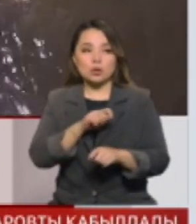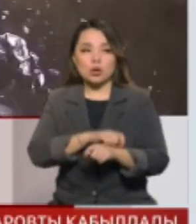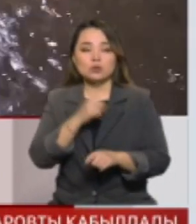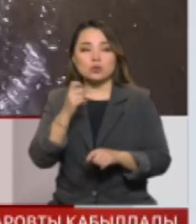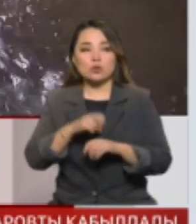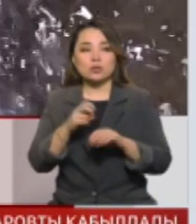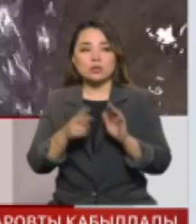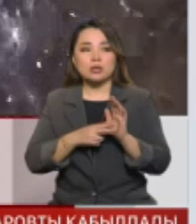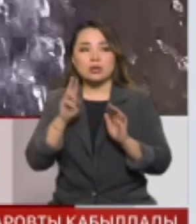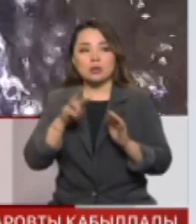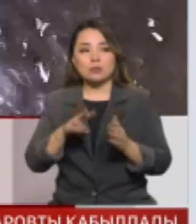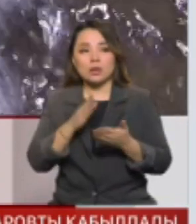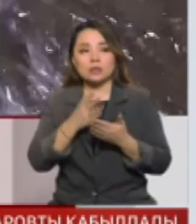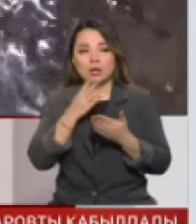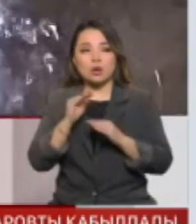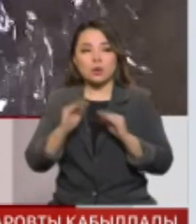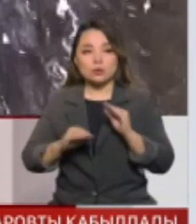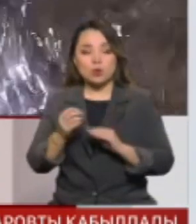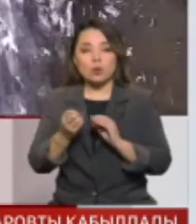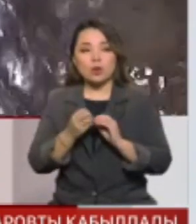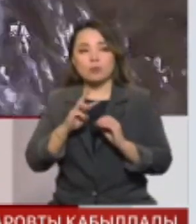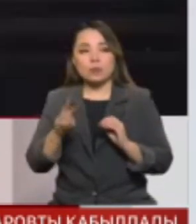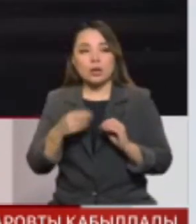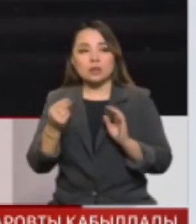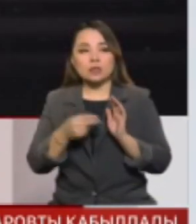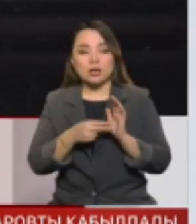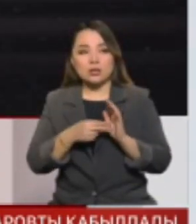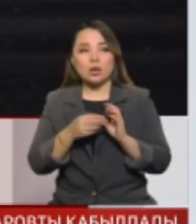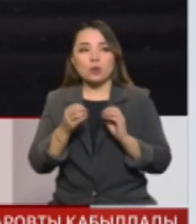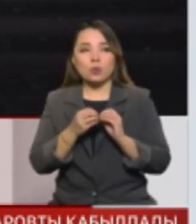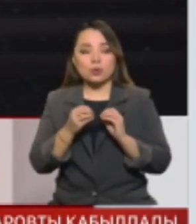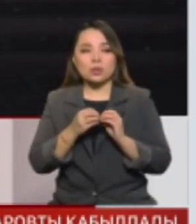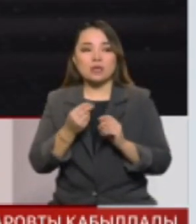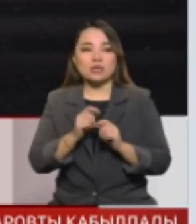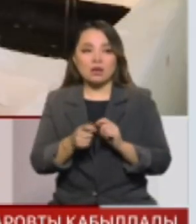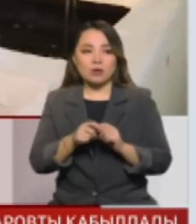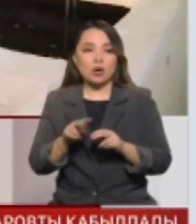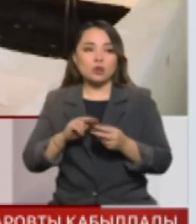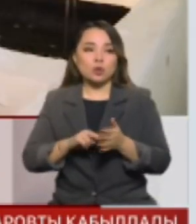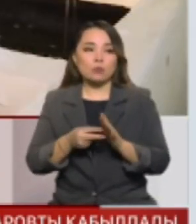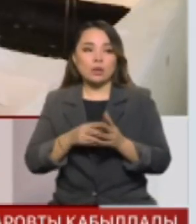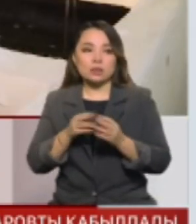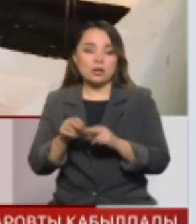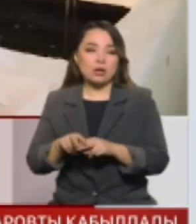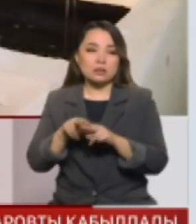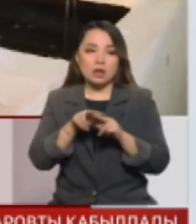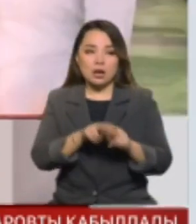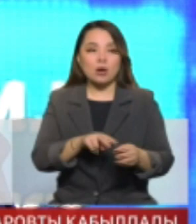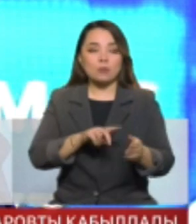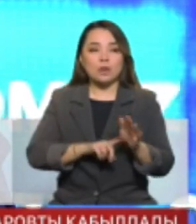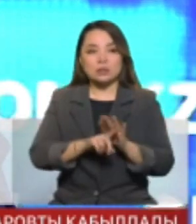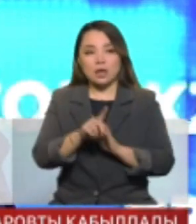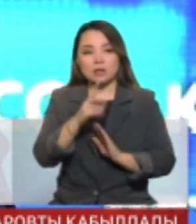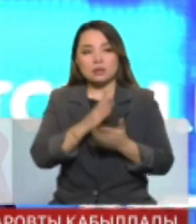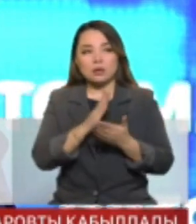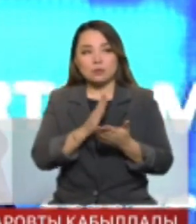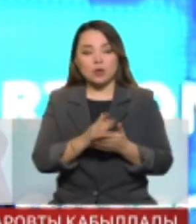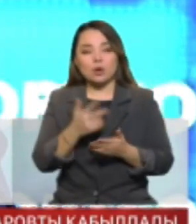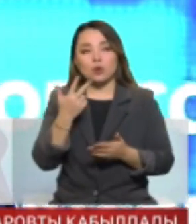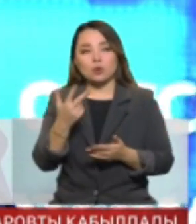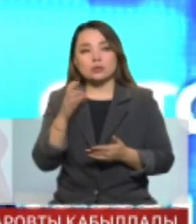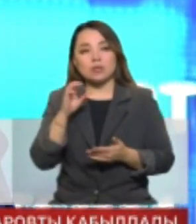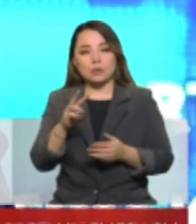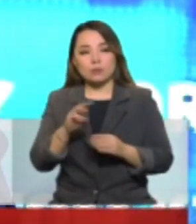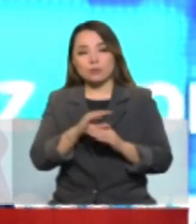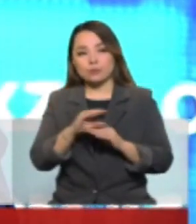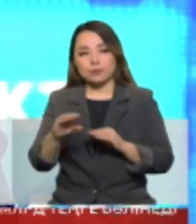117 километрді құрайтын 10 миллиард теңгеге 10 инвестициялық жобаны жүзеге асыру басталды. 3 сантиметрге тот